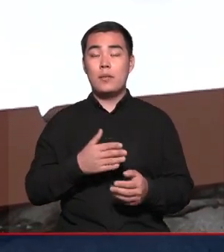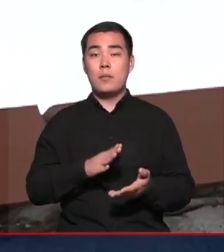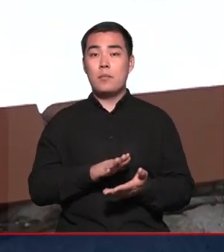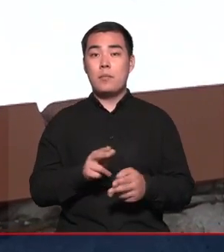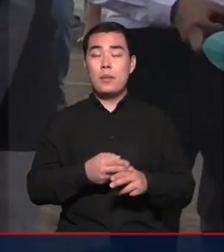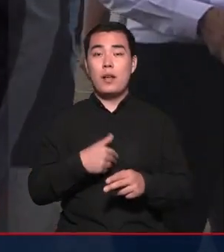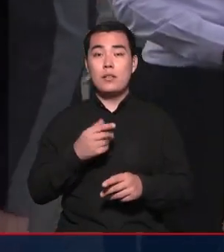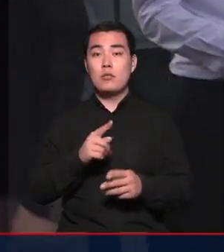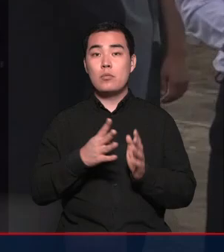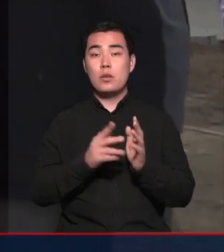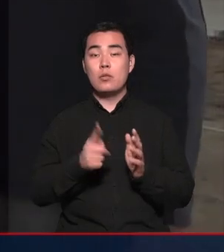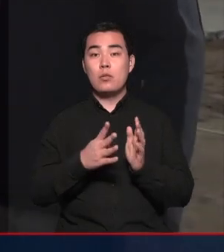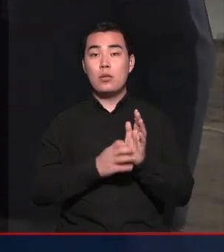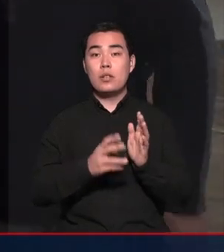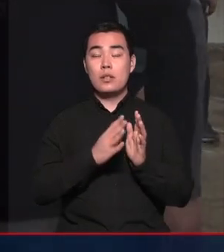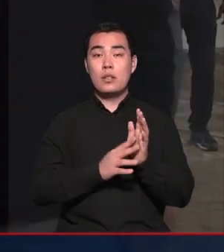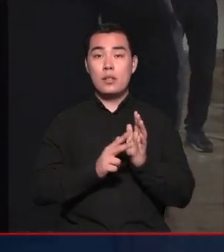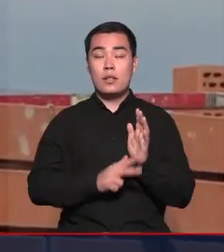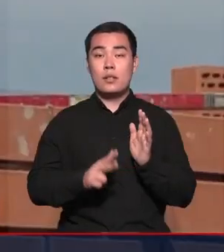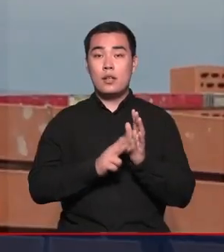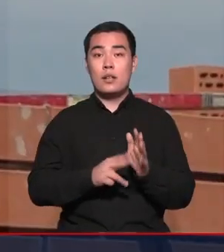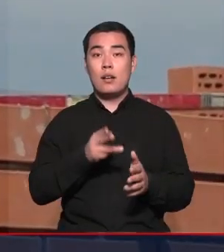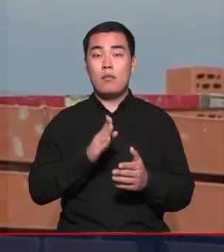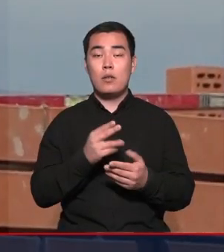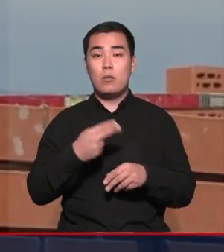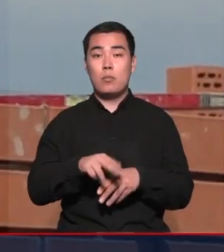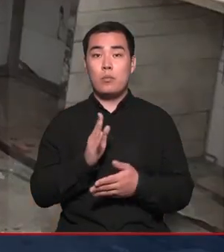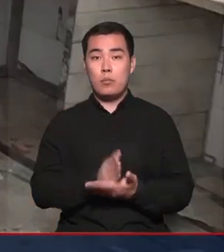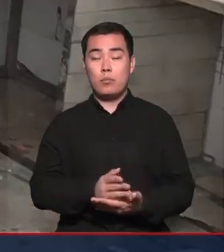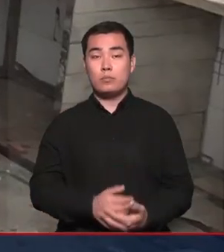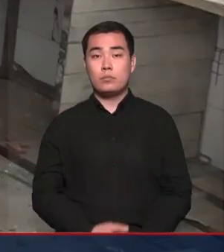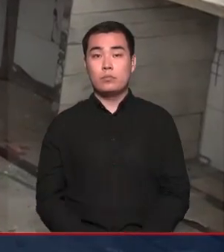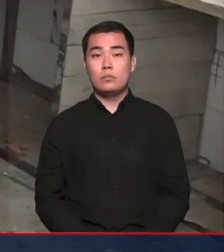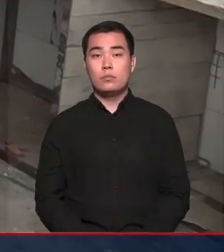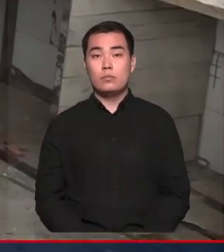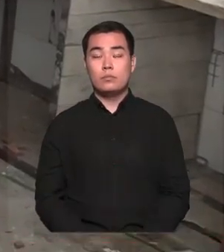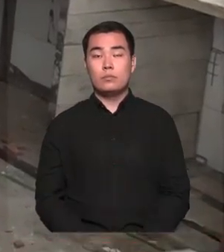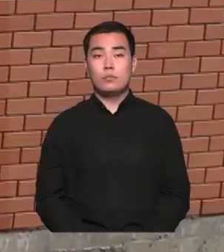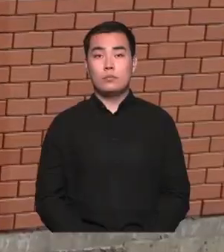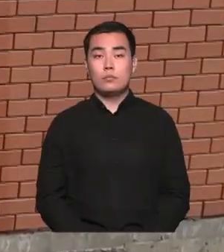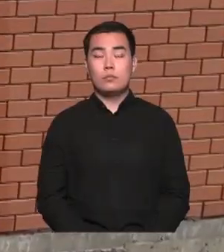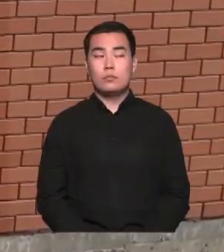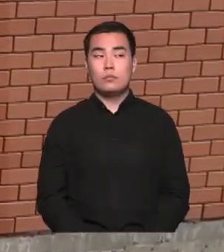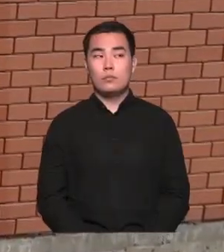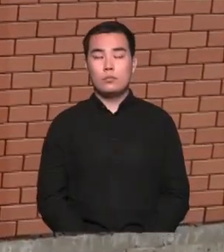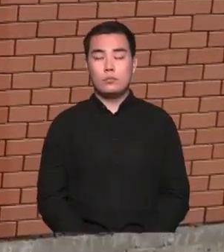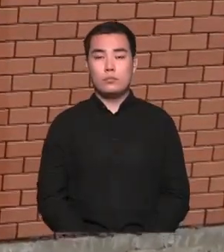үшін 1988 пәтер сатып алу жоспарланып отыр. Біржан Амангелдіұлы, Самат Мусин, Жібек жолы, Батыс Қазақстан облысынан.